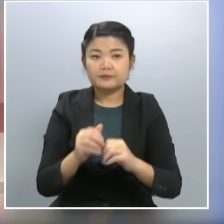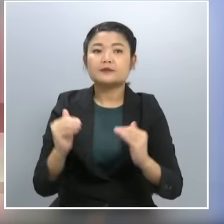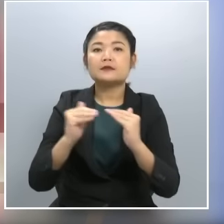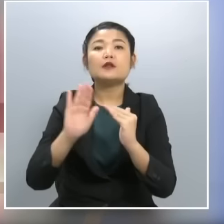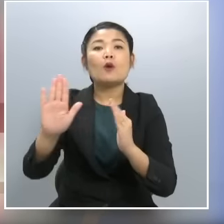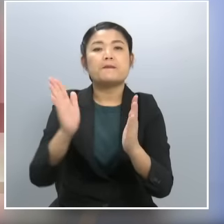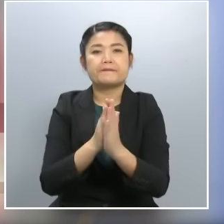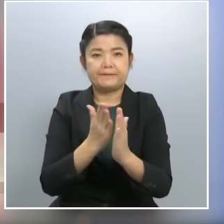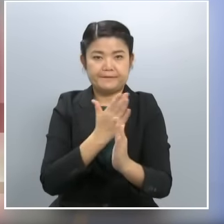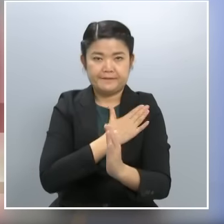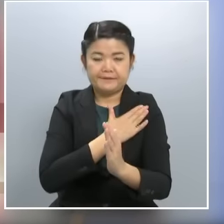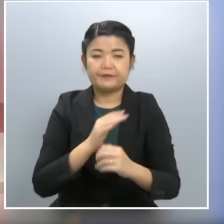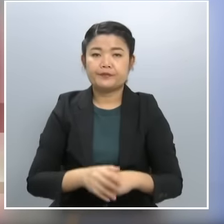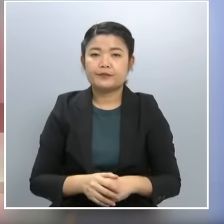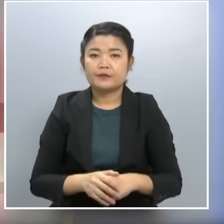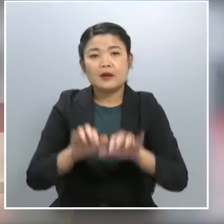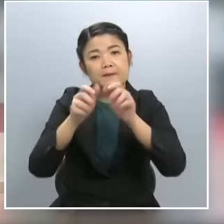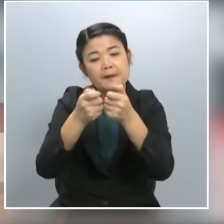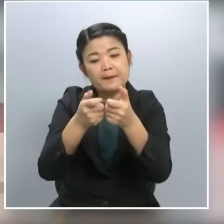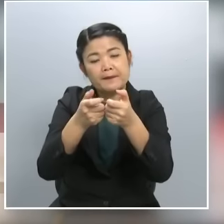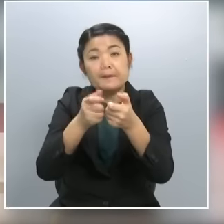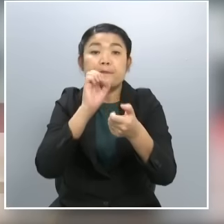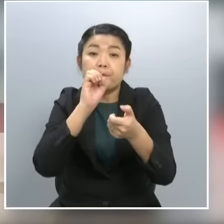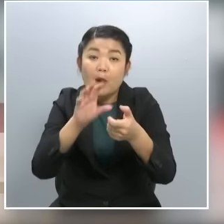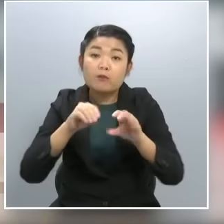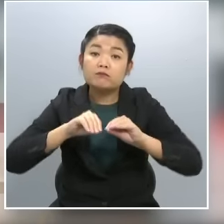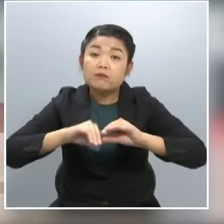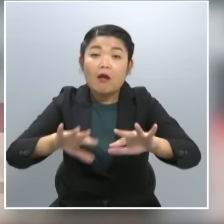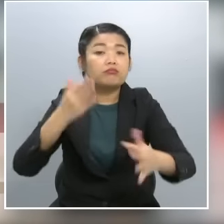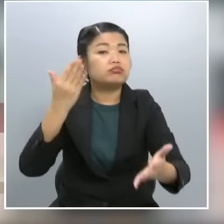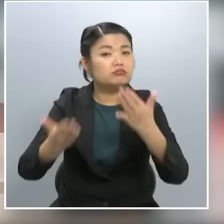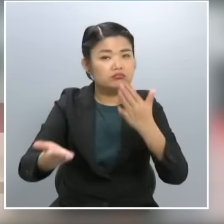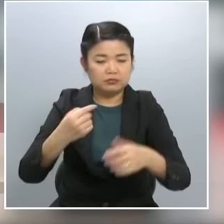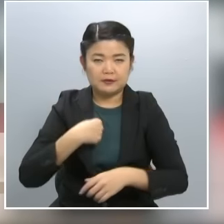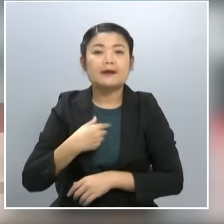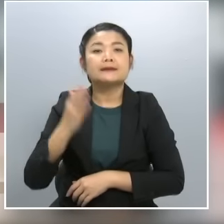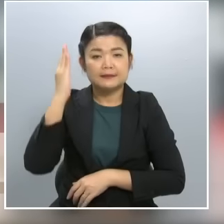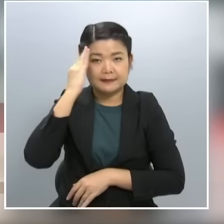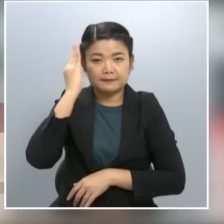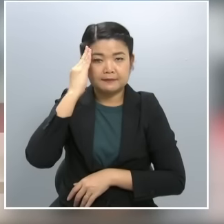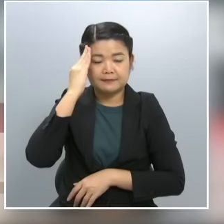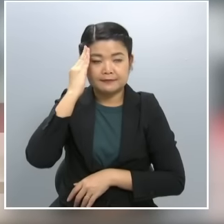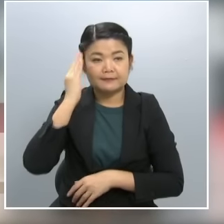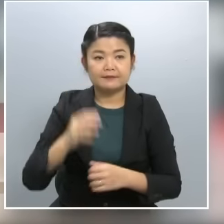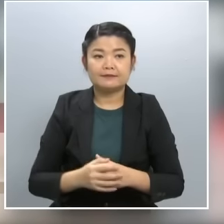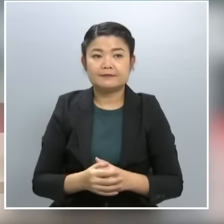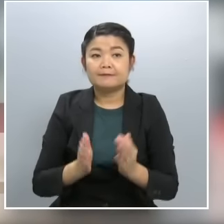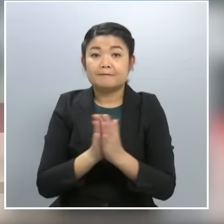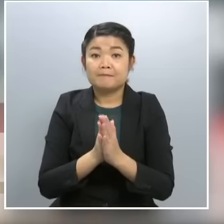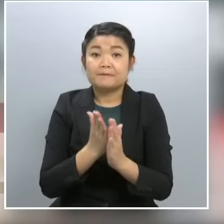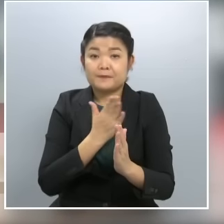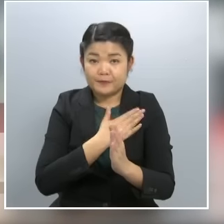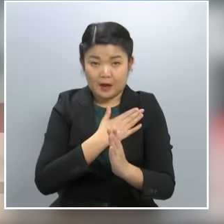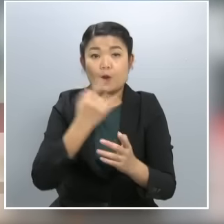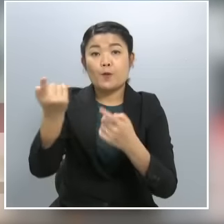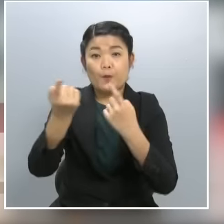คุณเจ้าที่พระคุณเจ้าเนี่ยจะพิมพ์หรือว่าจะแจ้งอะไรก็แล้วแต่นะครับผมรับทราบนะครับในสิ่งที่พระคุณเจ้าได้มีการเ่าตำหนิ